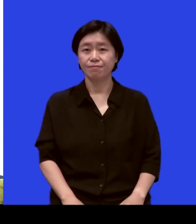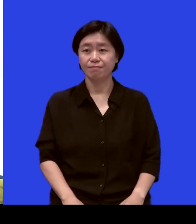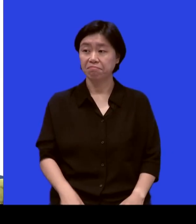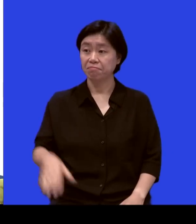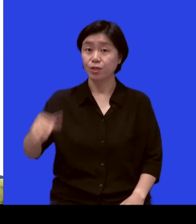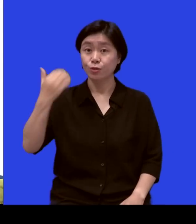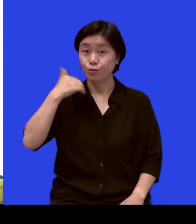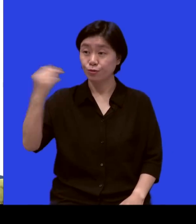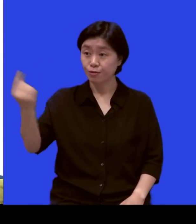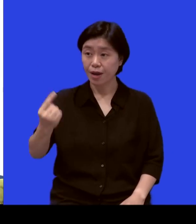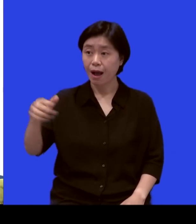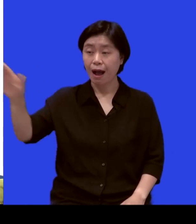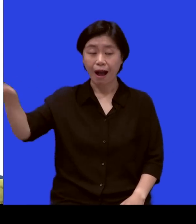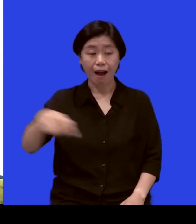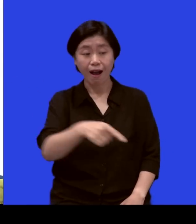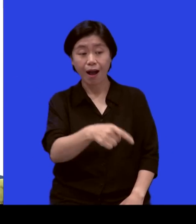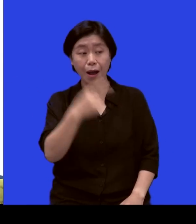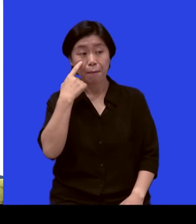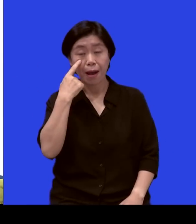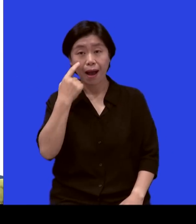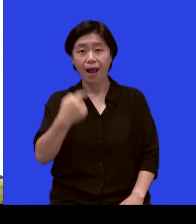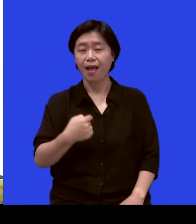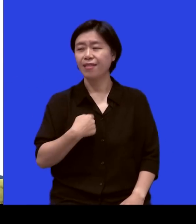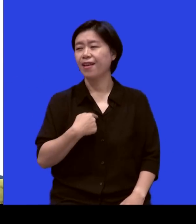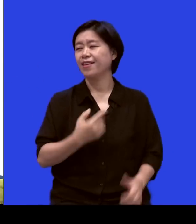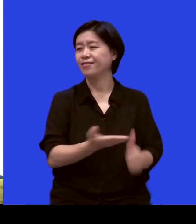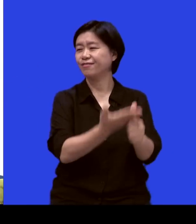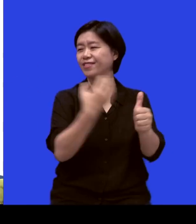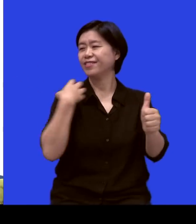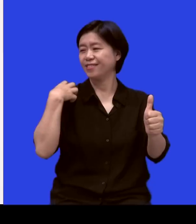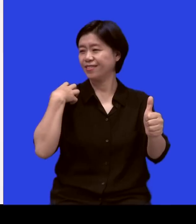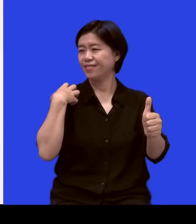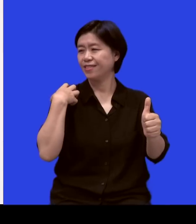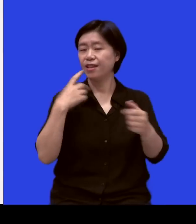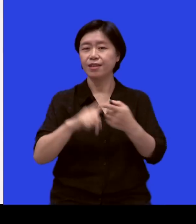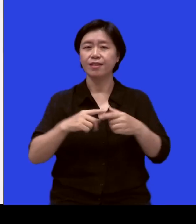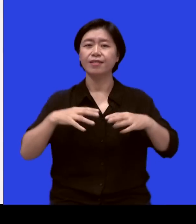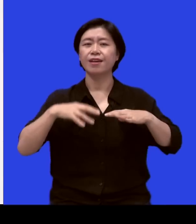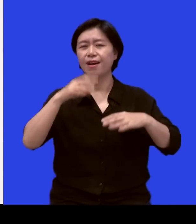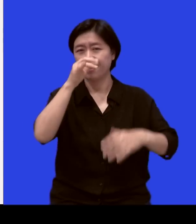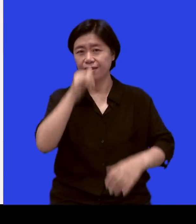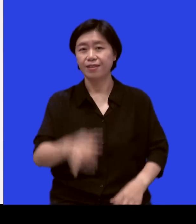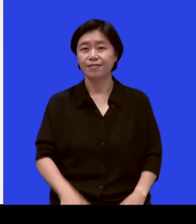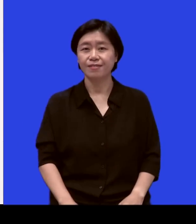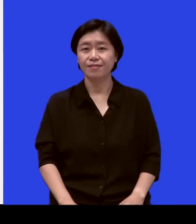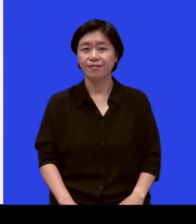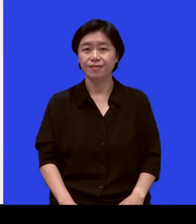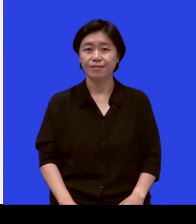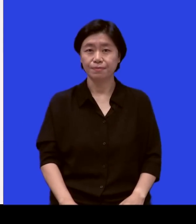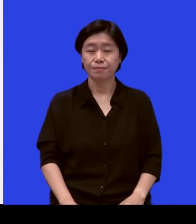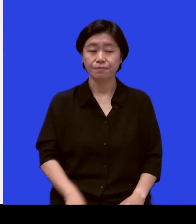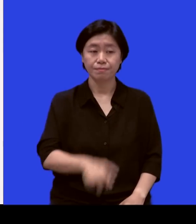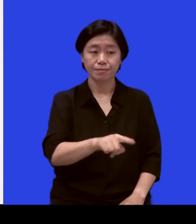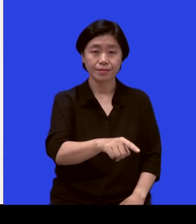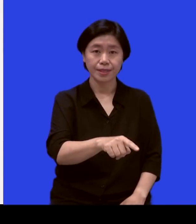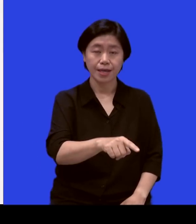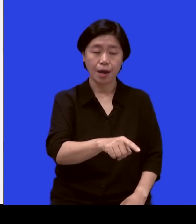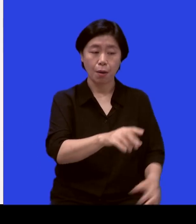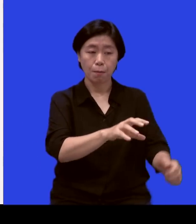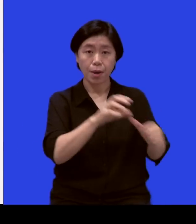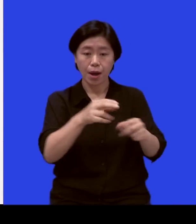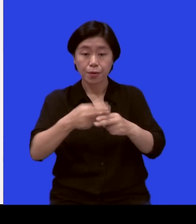뿌려서 자라는 배추밭은 자기가 와서 물을 자기가 주는 거예요. 더 잘 자라게. 그래서 그거 같이 먹으면서 기쁨을 나누는 거예요. 그러니까 이거는